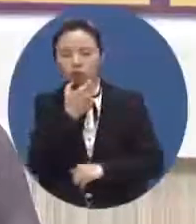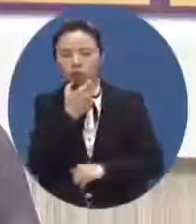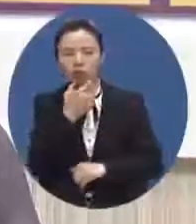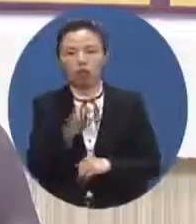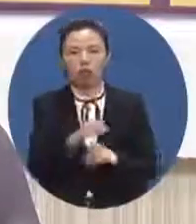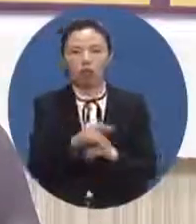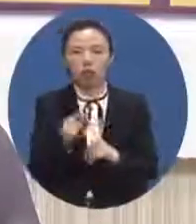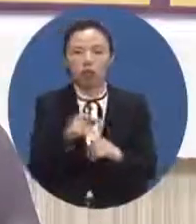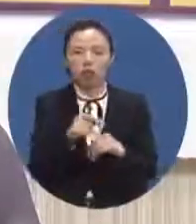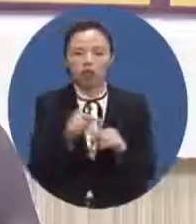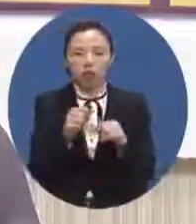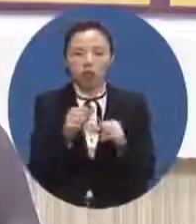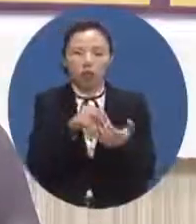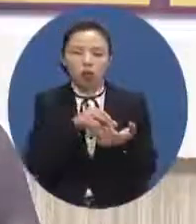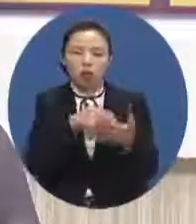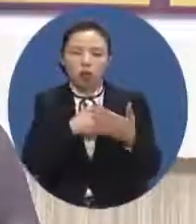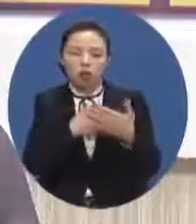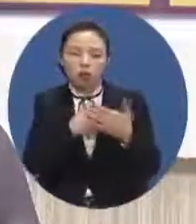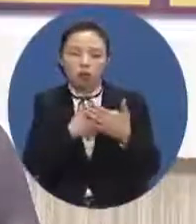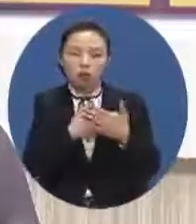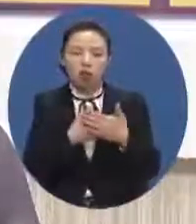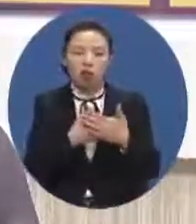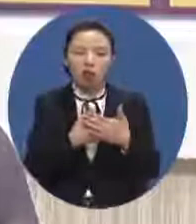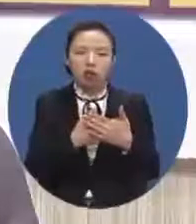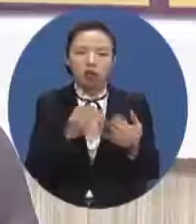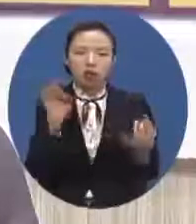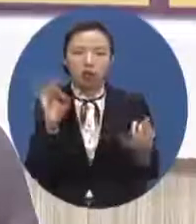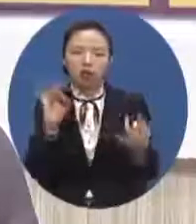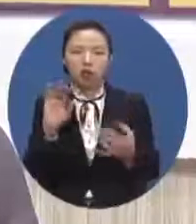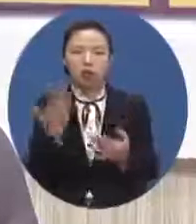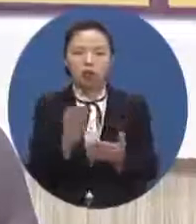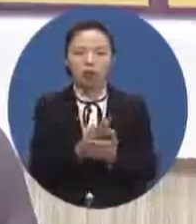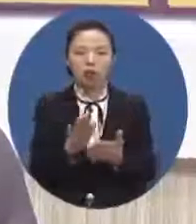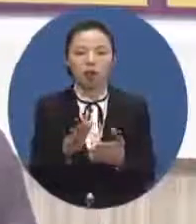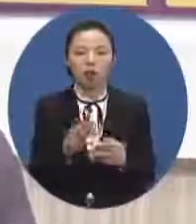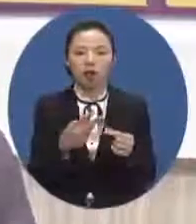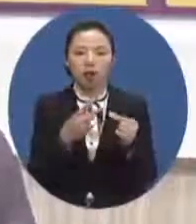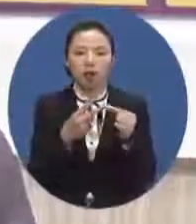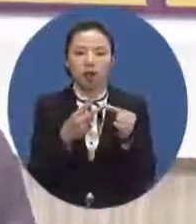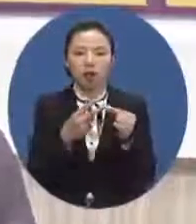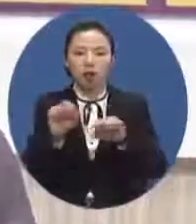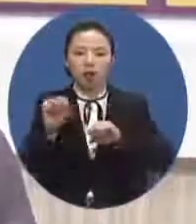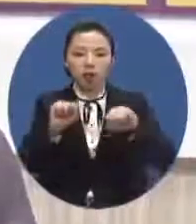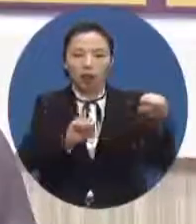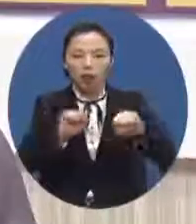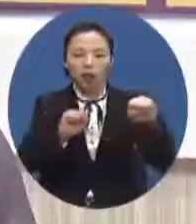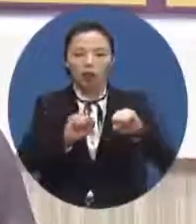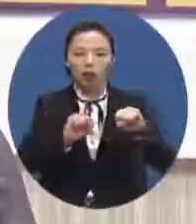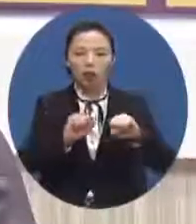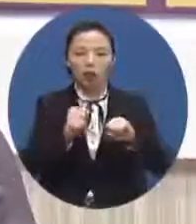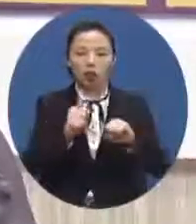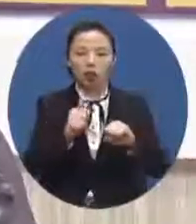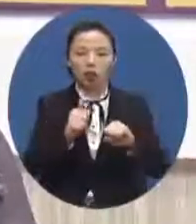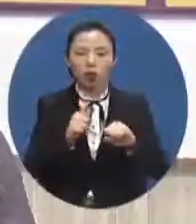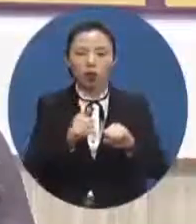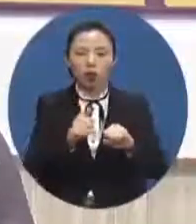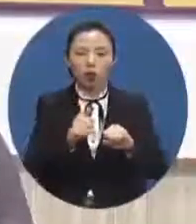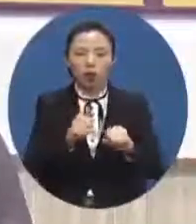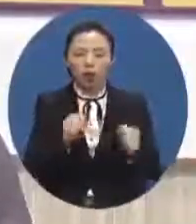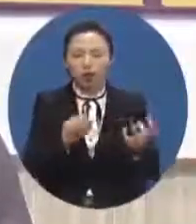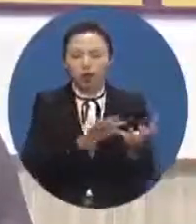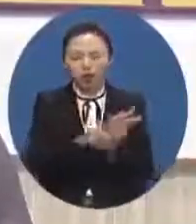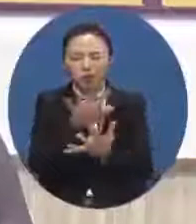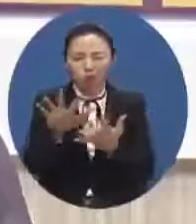봐도 어머 쟤 얼어붙었다라는 네. 느낌을 주는 애가 있고요. 또한 다른 유형은 행동형. 애가 막 산만해요.